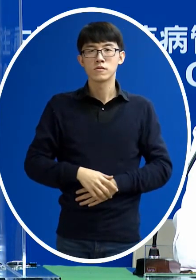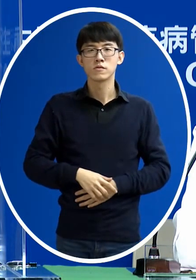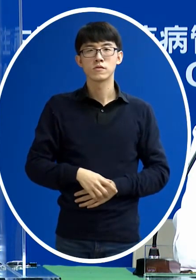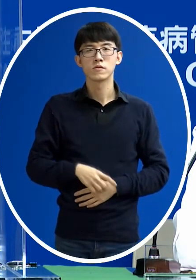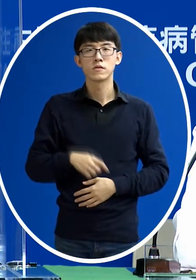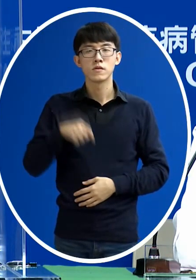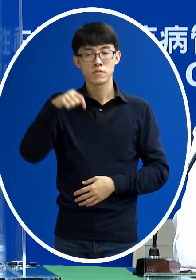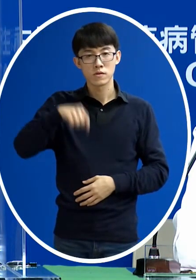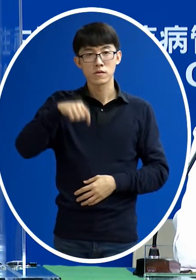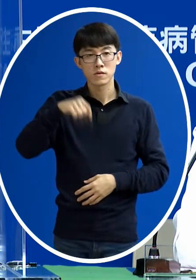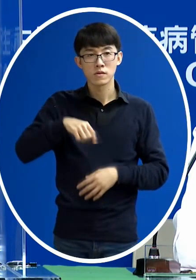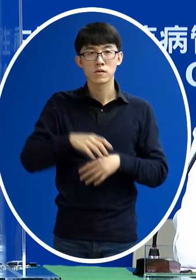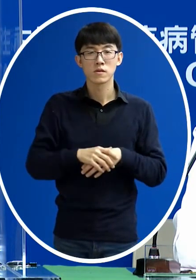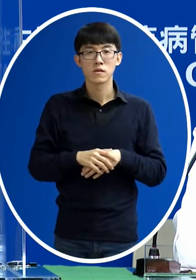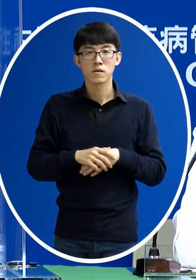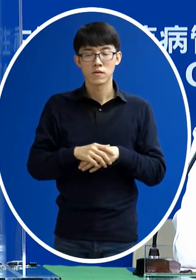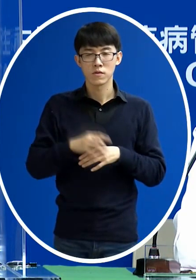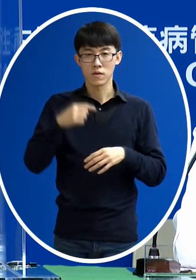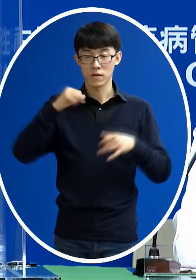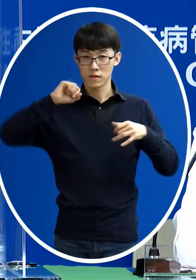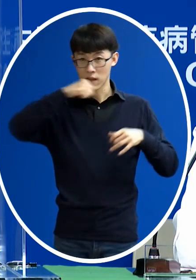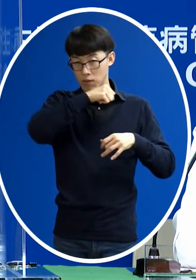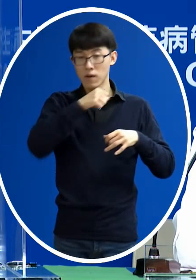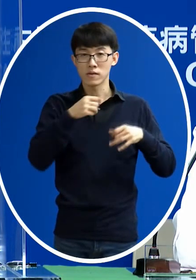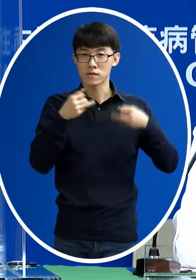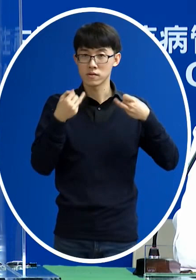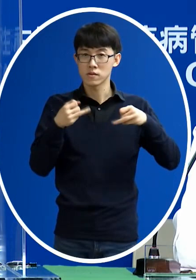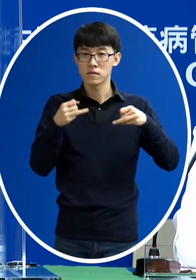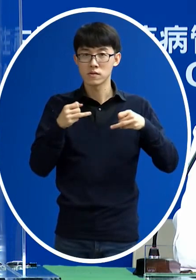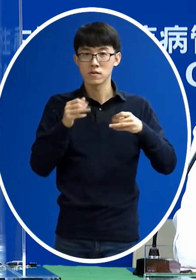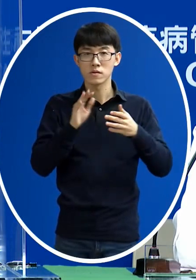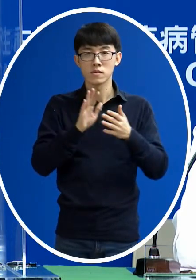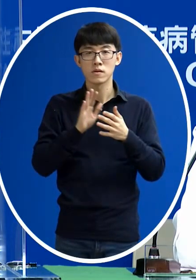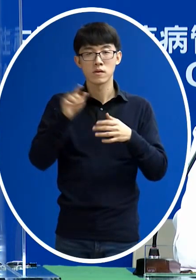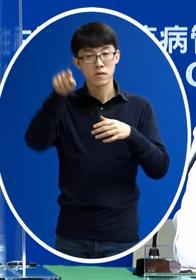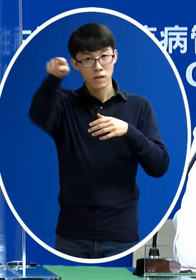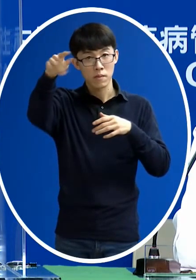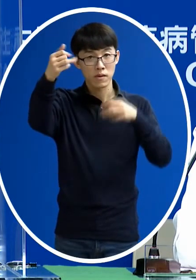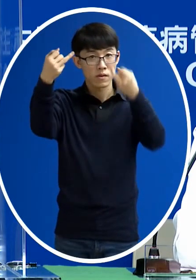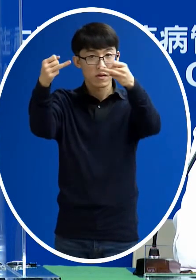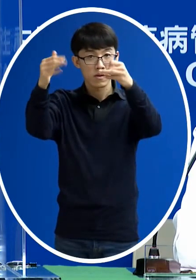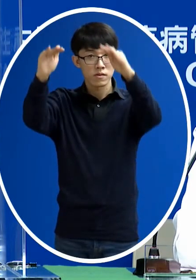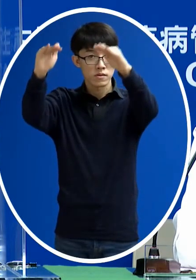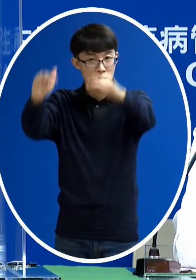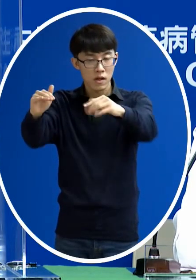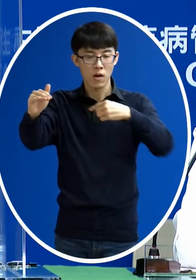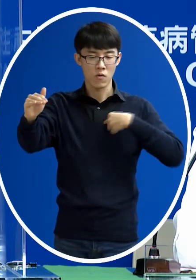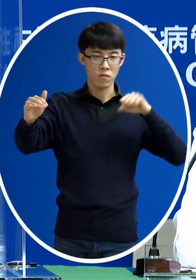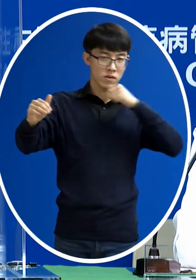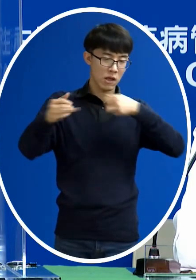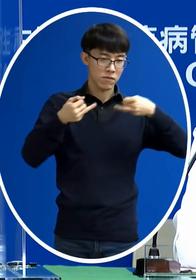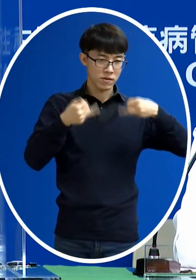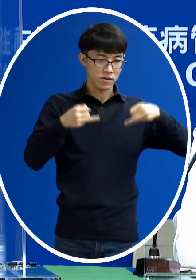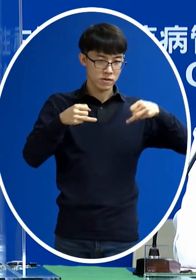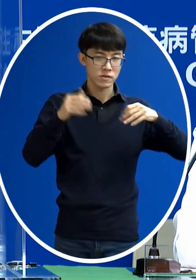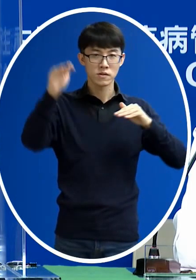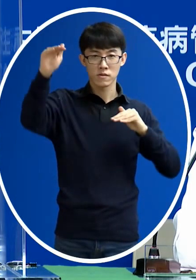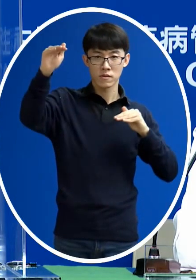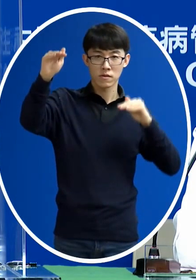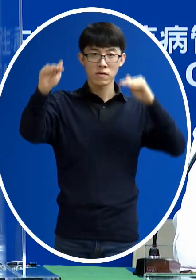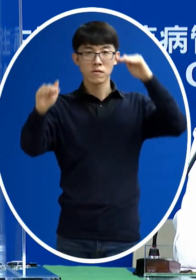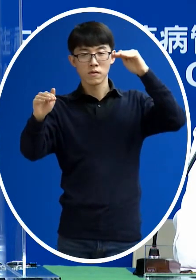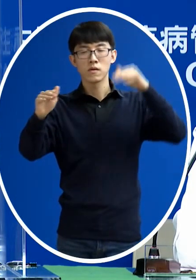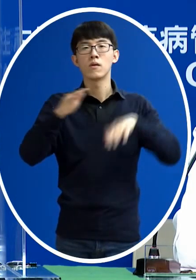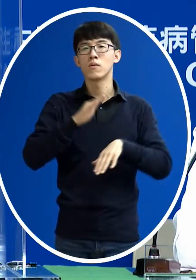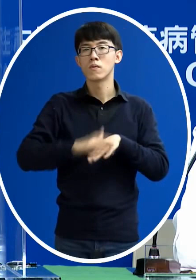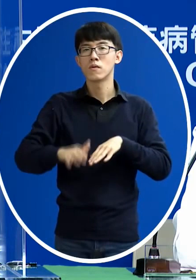来他们那一部分其他在前面那个分数可能还是会再往下降，那我们的排名可能还往上升。那每一个的排名都